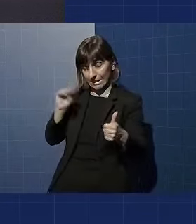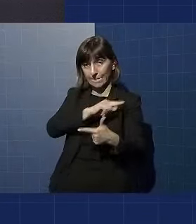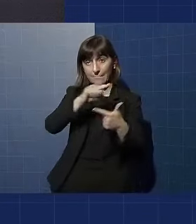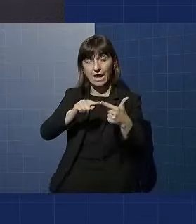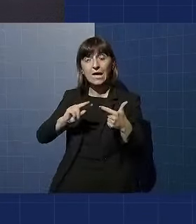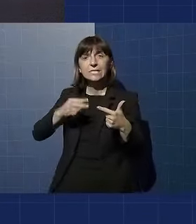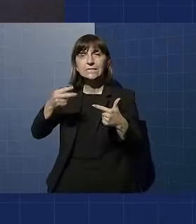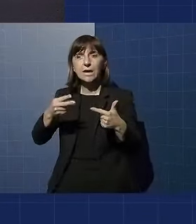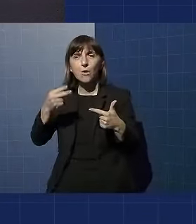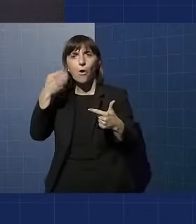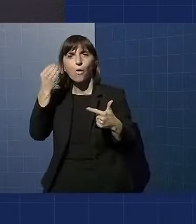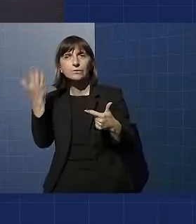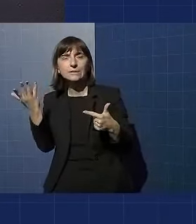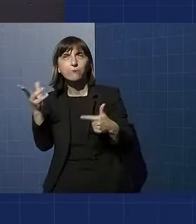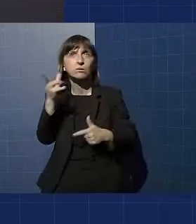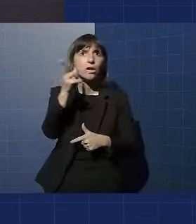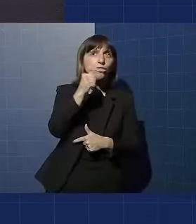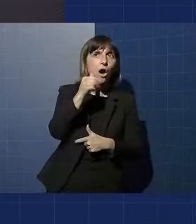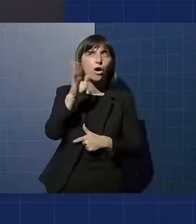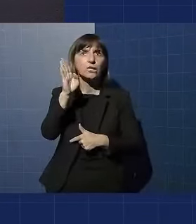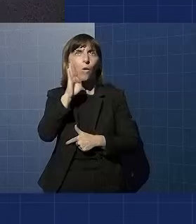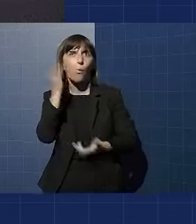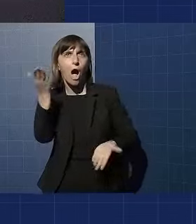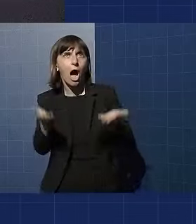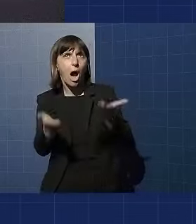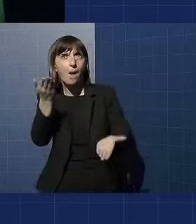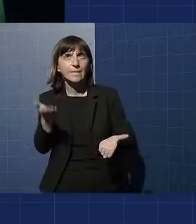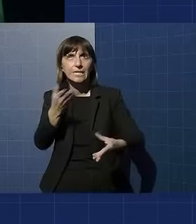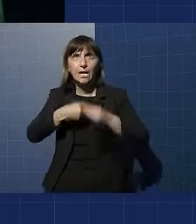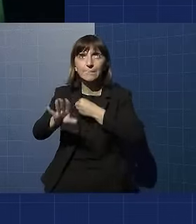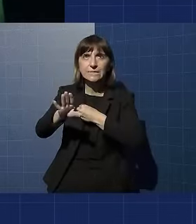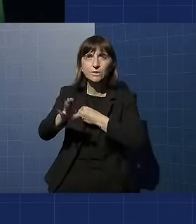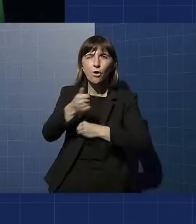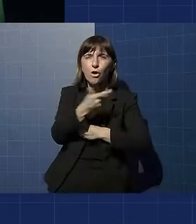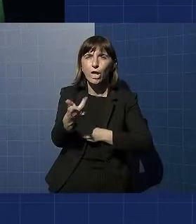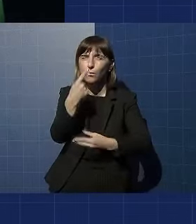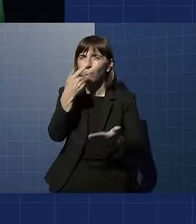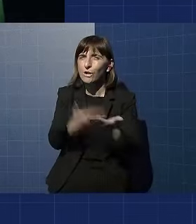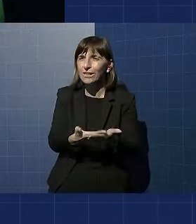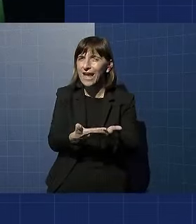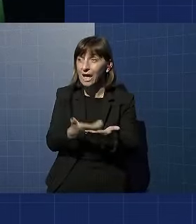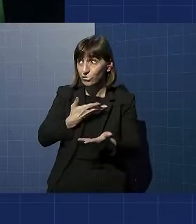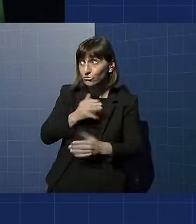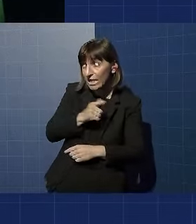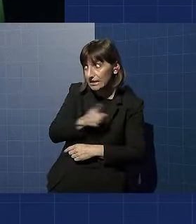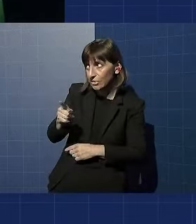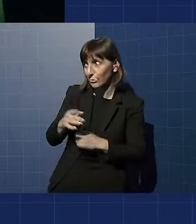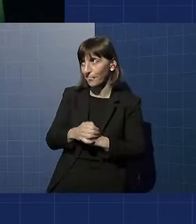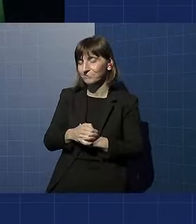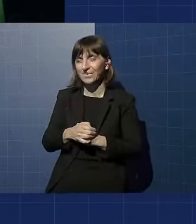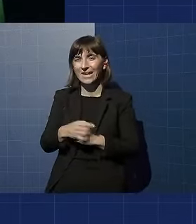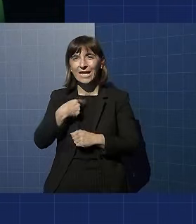proporzione ideale tra il numero di donne e di uomini nella missione. Io posso rispondere parzialmente alla domanda dicendo